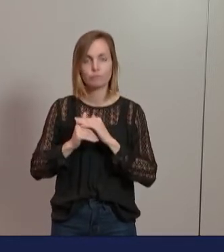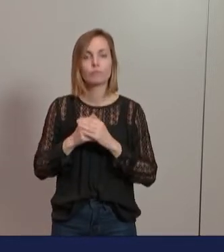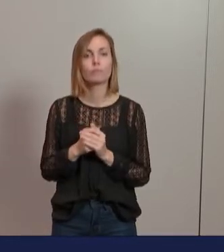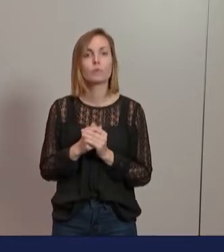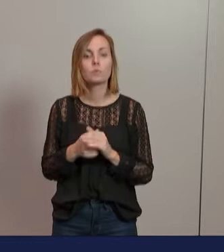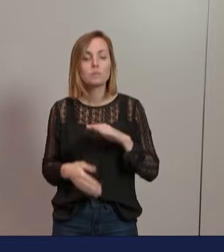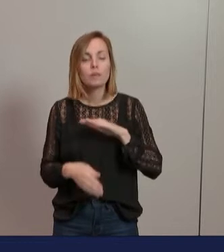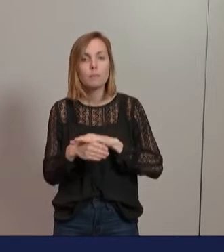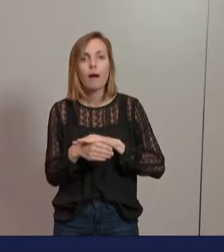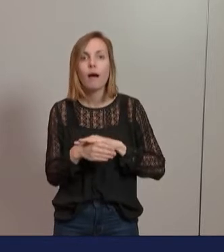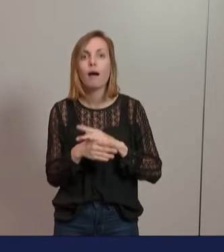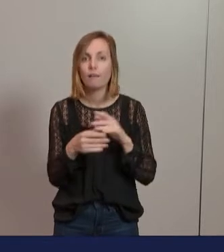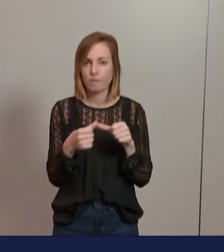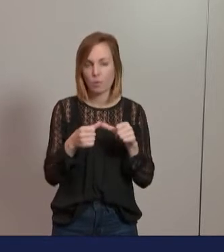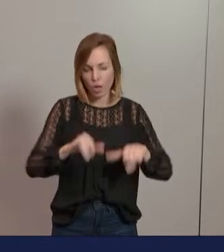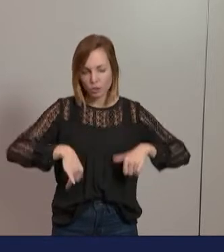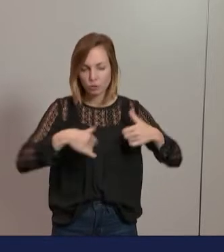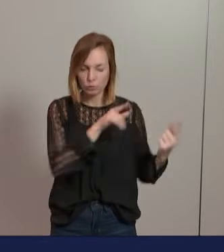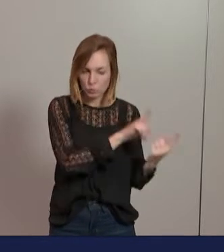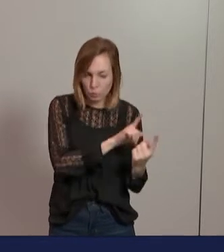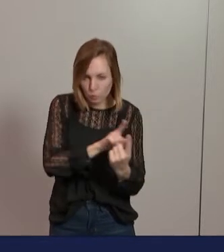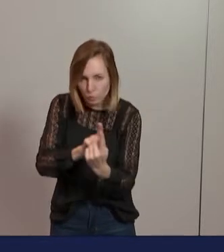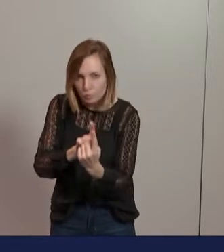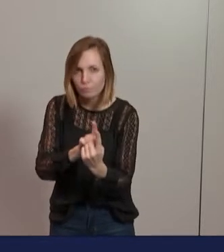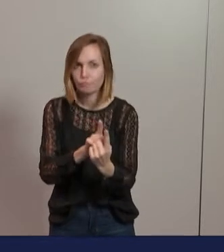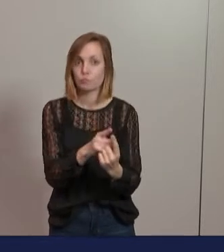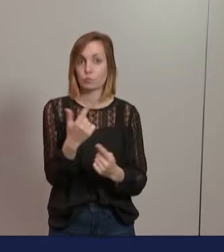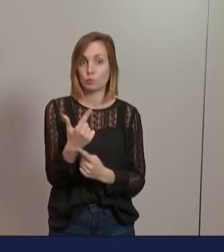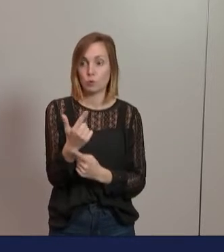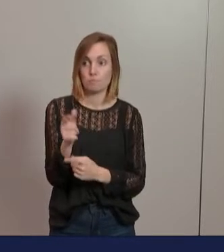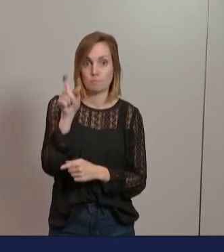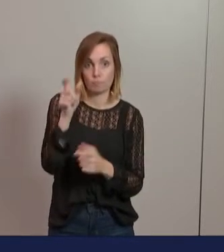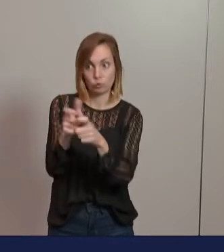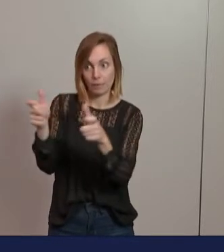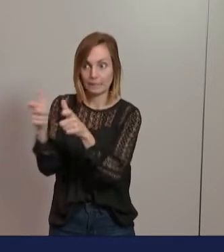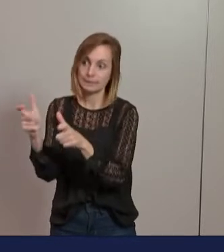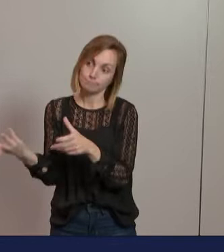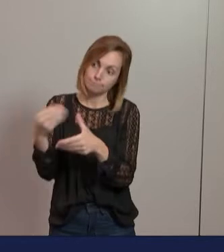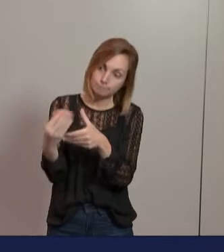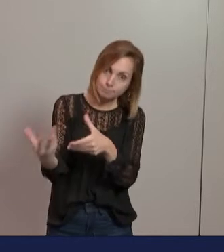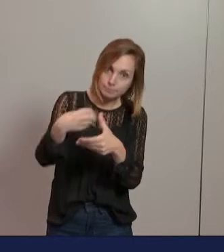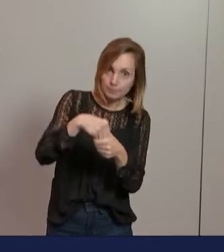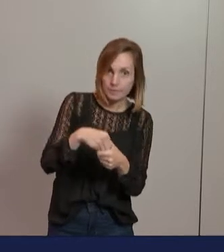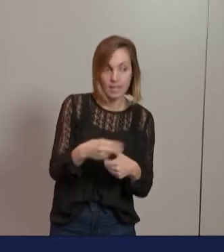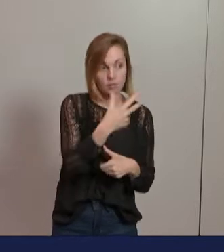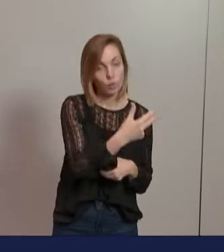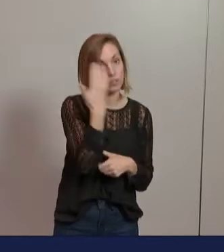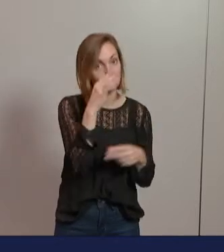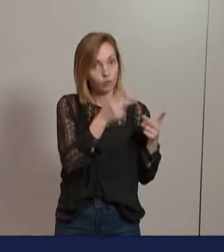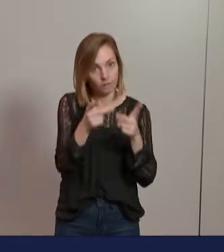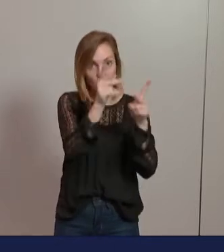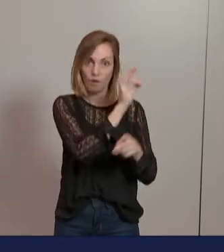le terrain à la rencontre des jeunes avec l'aide de deux prestataires et en co-construction avec trois autres villes de France.